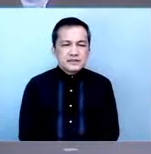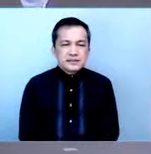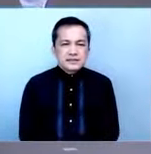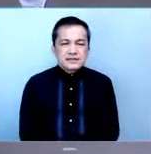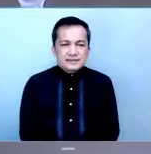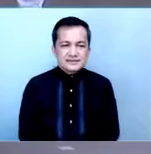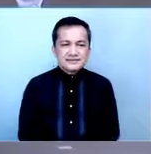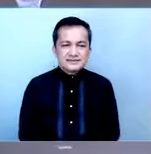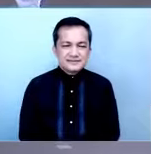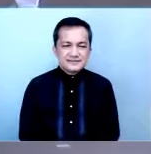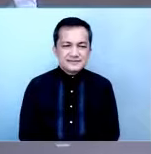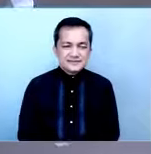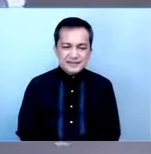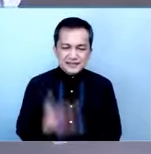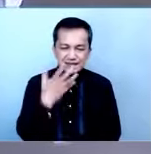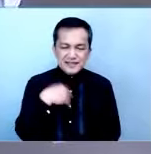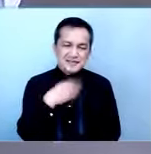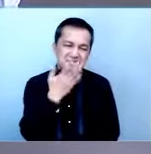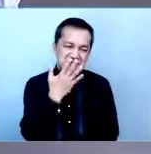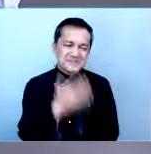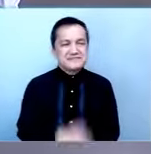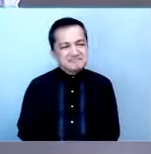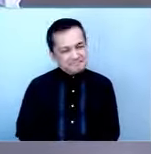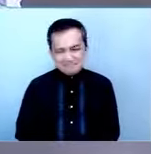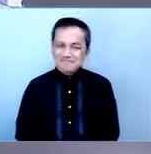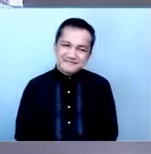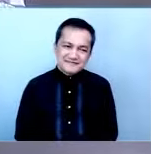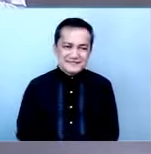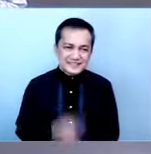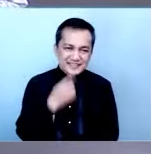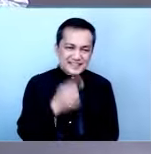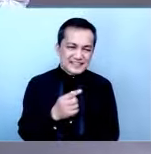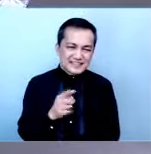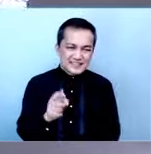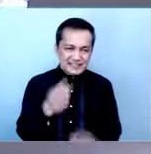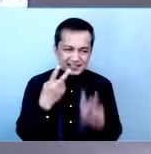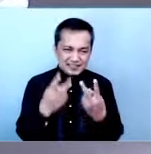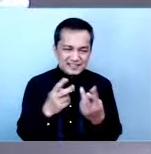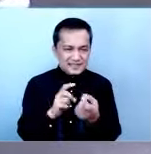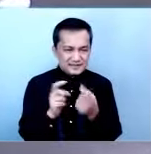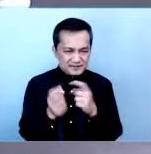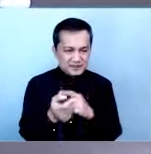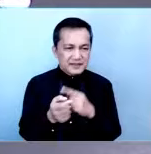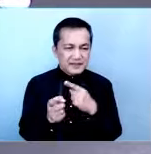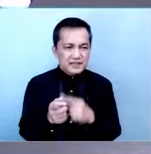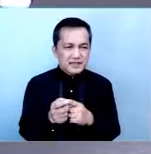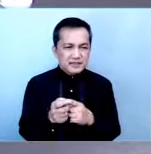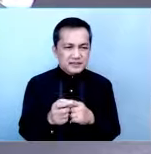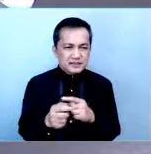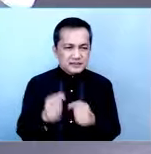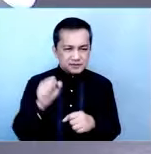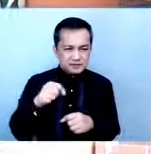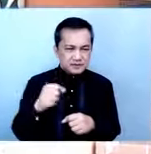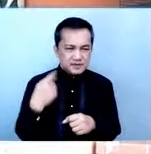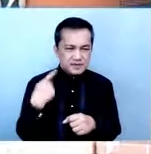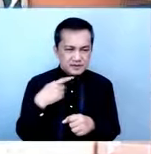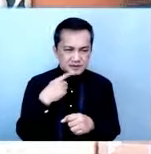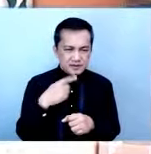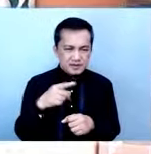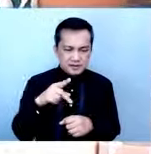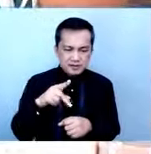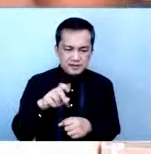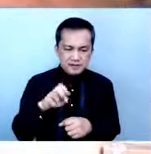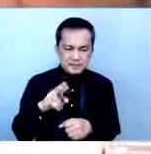Yun na ng mga kulay So, ibig sabihin, seasonal, nagpapalitin yung mga fruits. Yes po, may time na gumagamit kami ng persimmon. Like